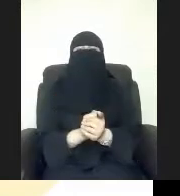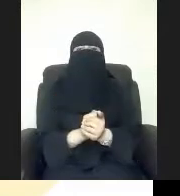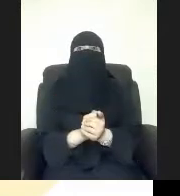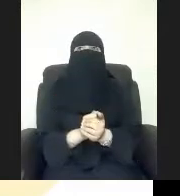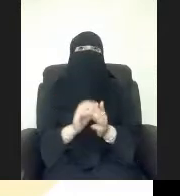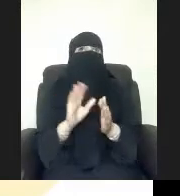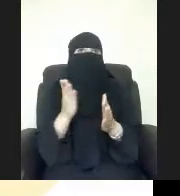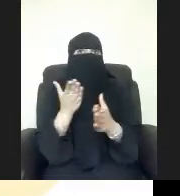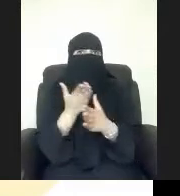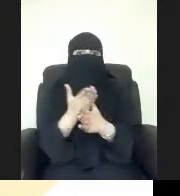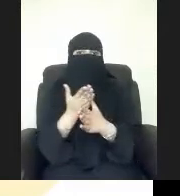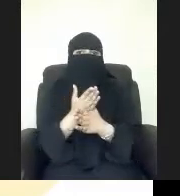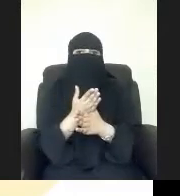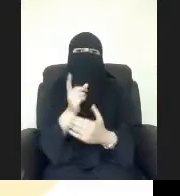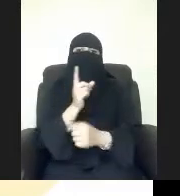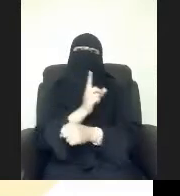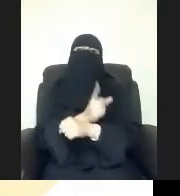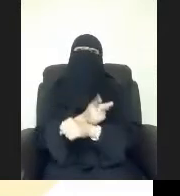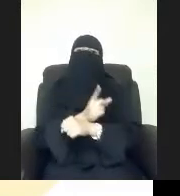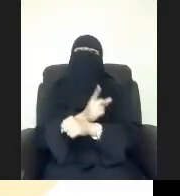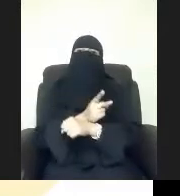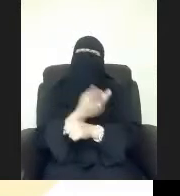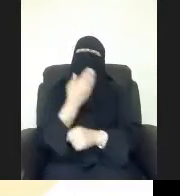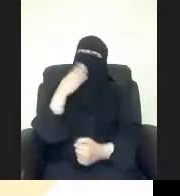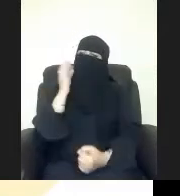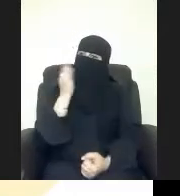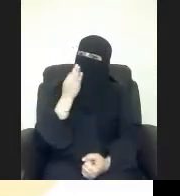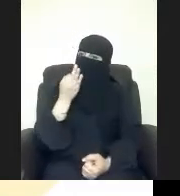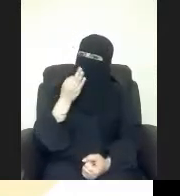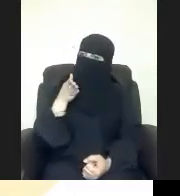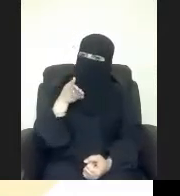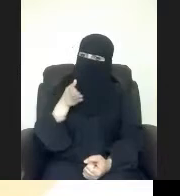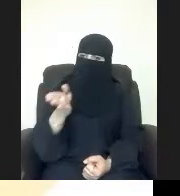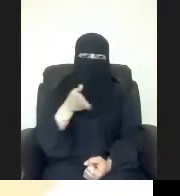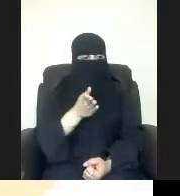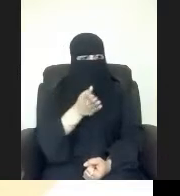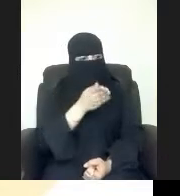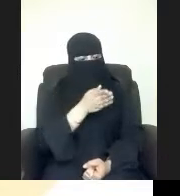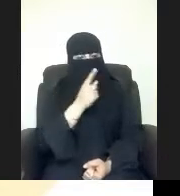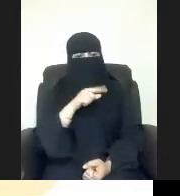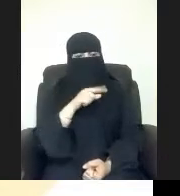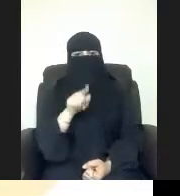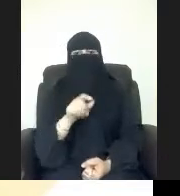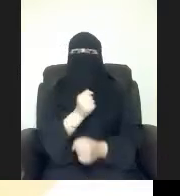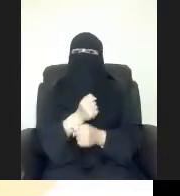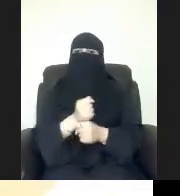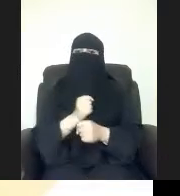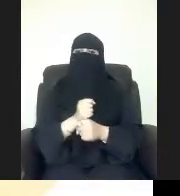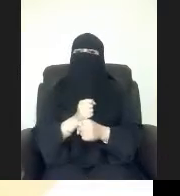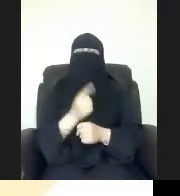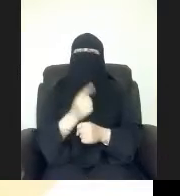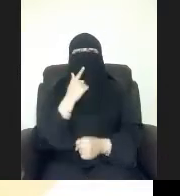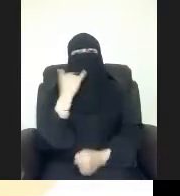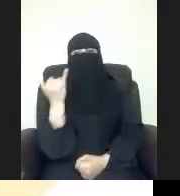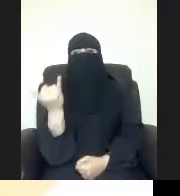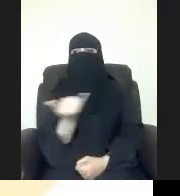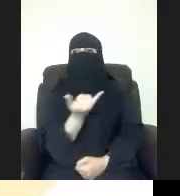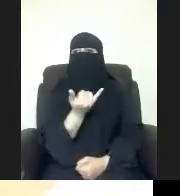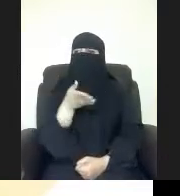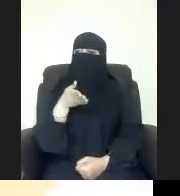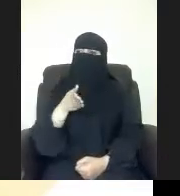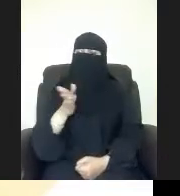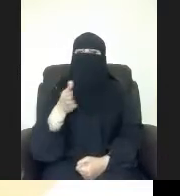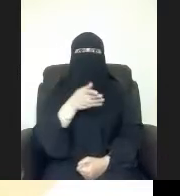يكون المعلم موجود يوجه، ويكون وستحدث عنها هنا، يكون دور المعلم ميسر وموجه، لا يكون